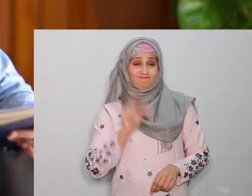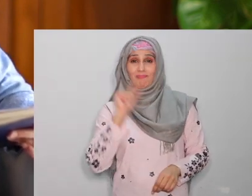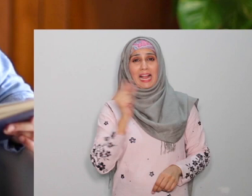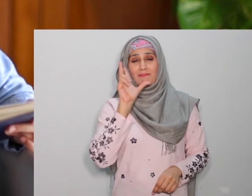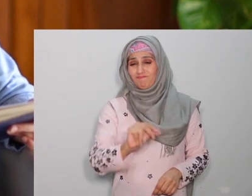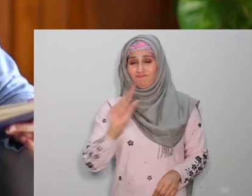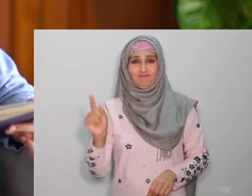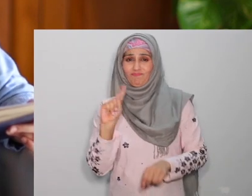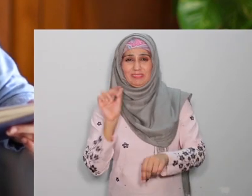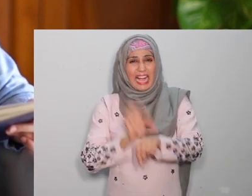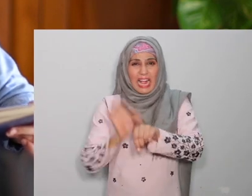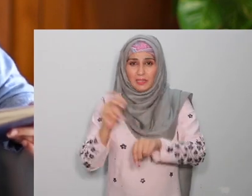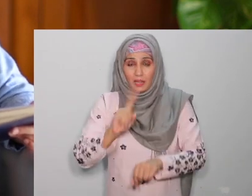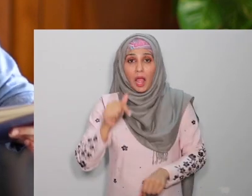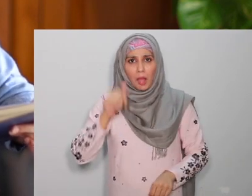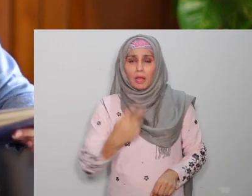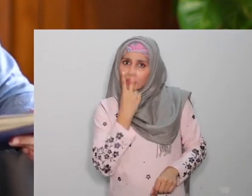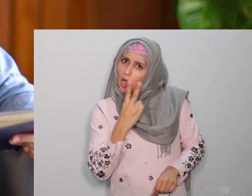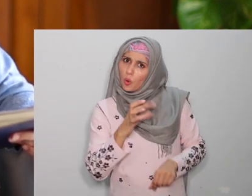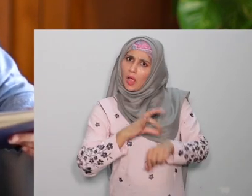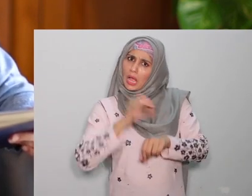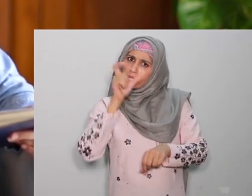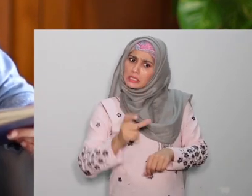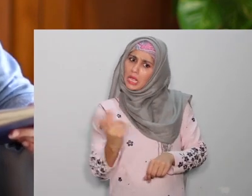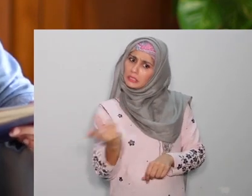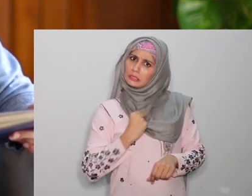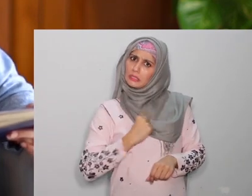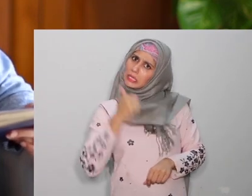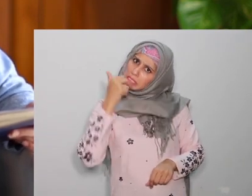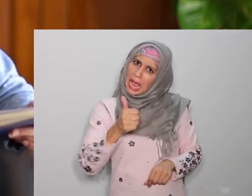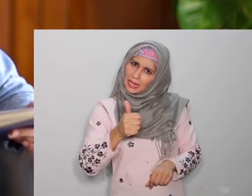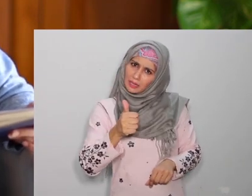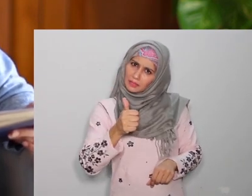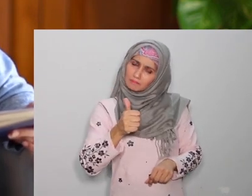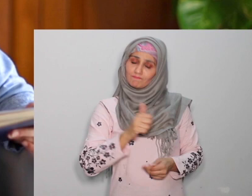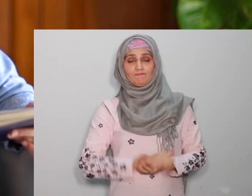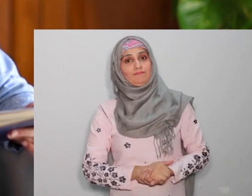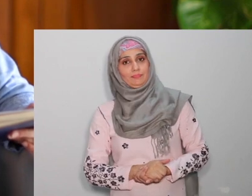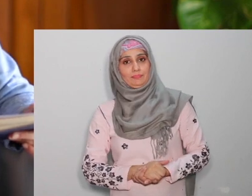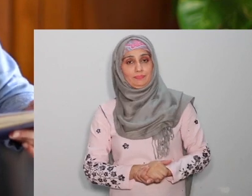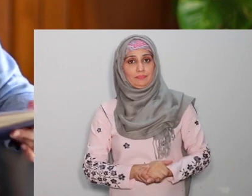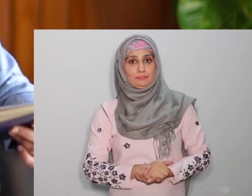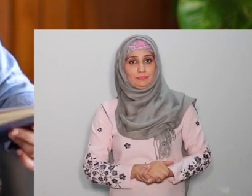कभी तकलीफ ना पहुंचाएं, लेकिन देखें अब वो हमारे साथ क्या कर रहे हैं।